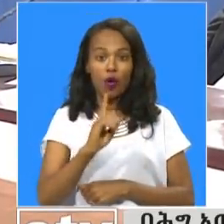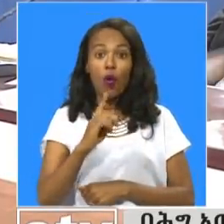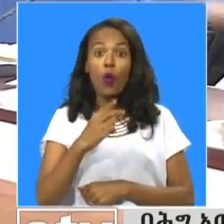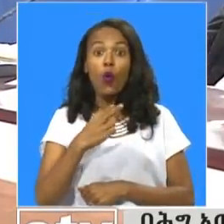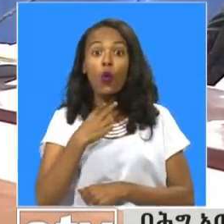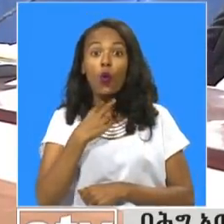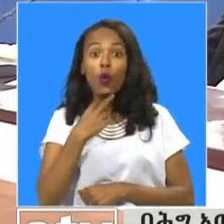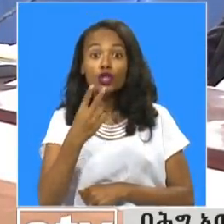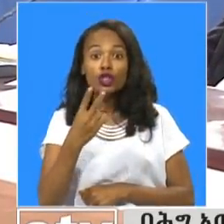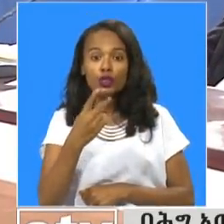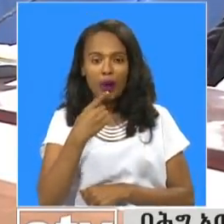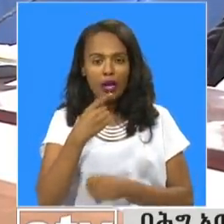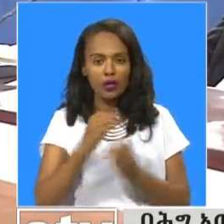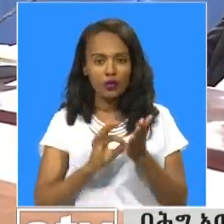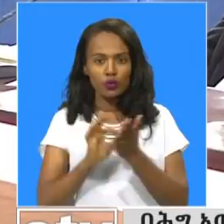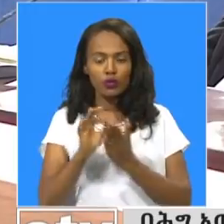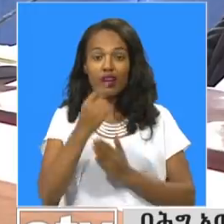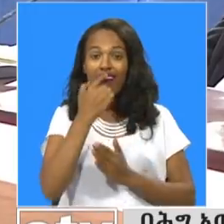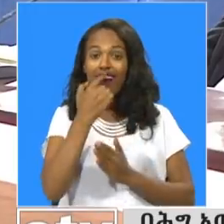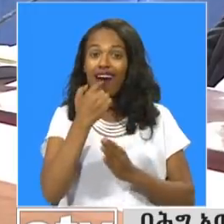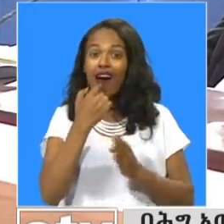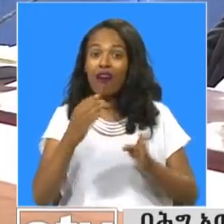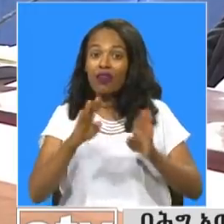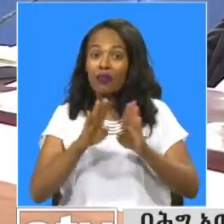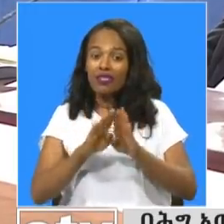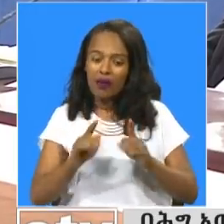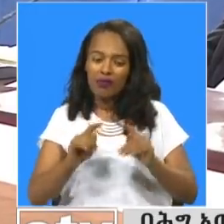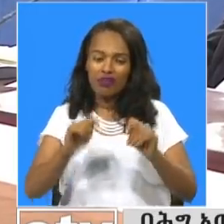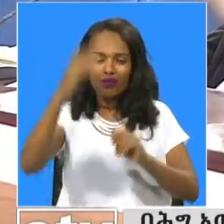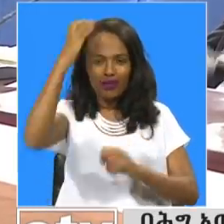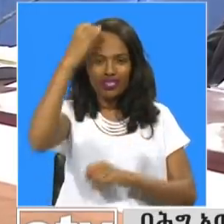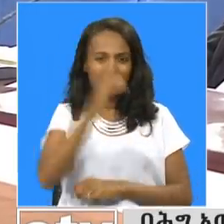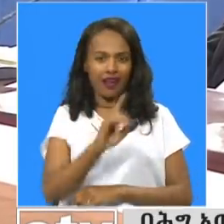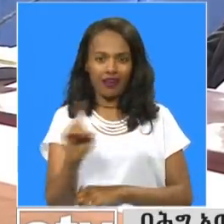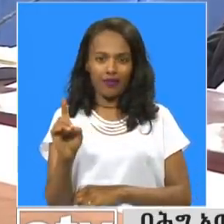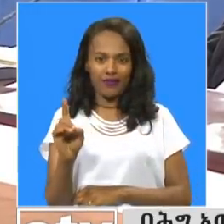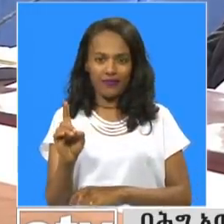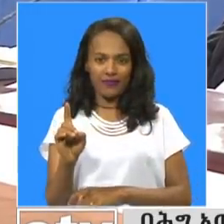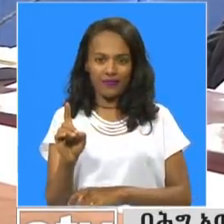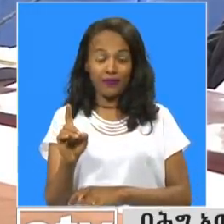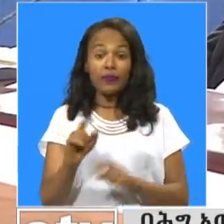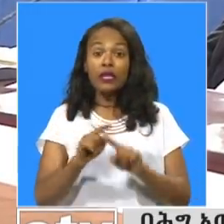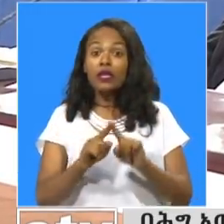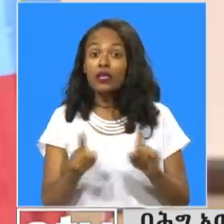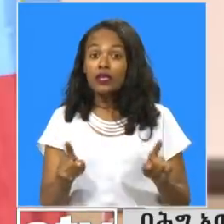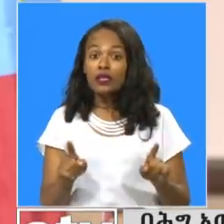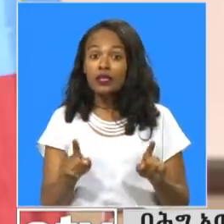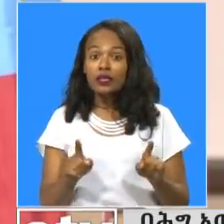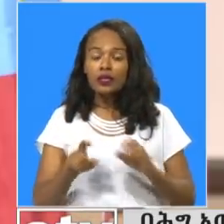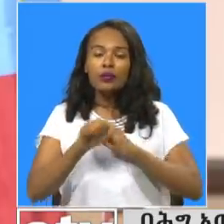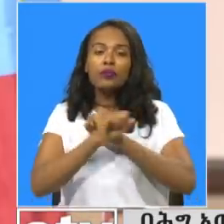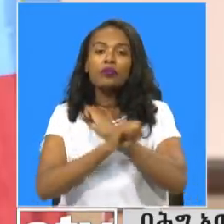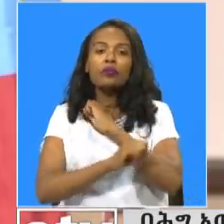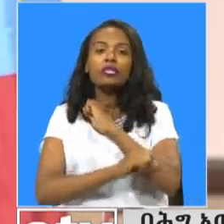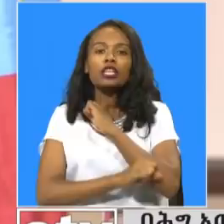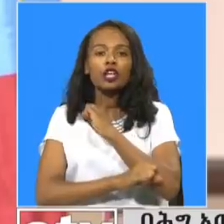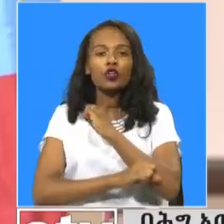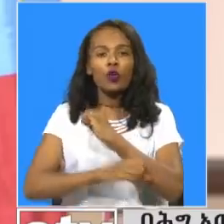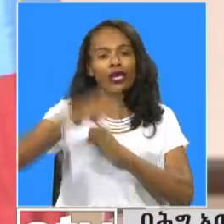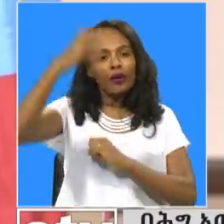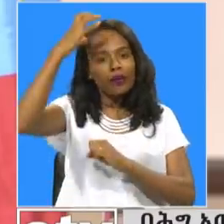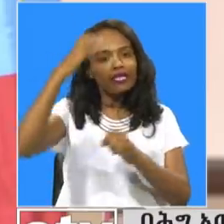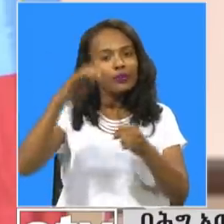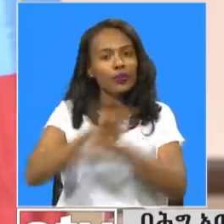ኮሽ ባለ ቁጥር አፍ ለመዝጋት የሚጥር መንግስት አይደለም። ነገር ግን መሰረታዊ የመንግስት